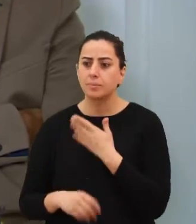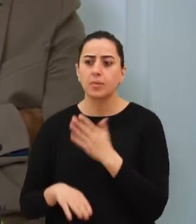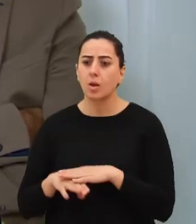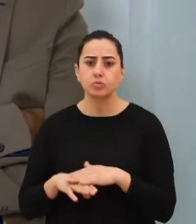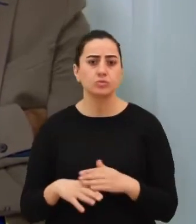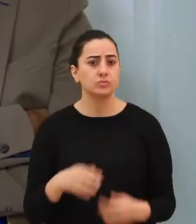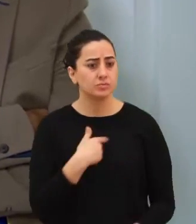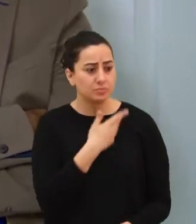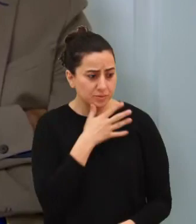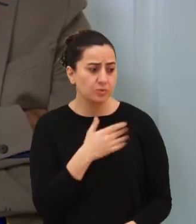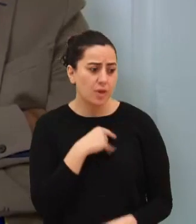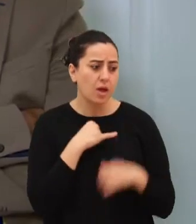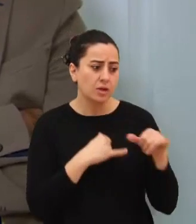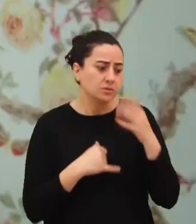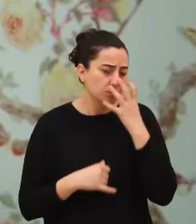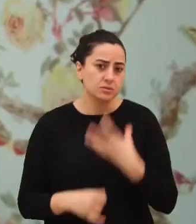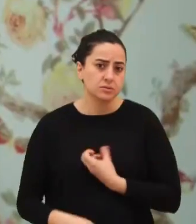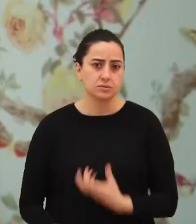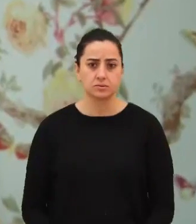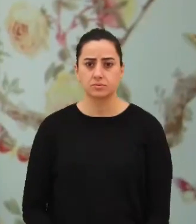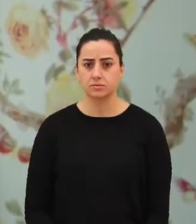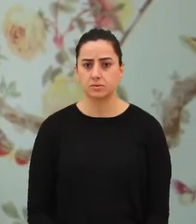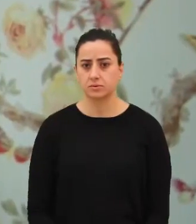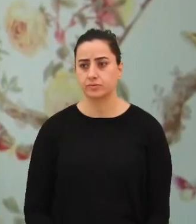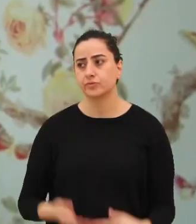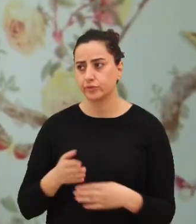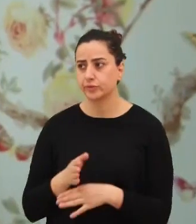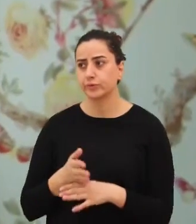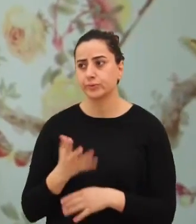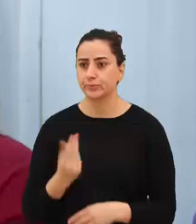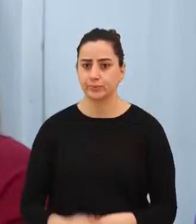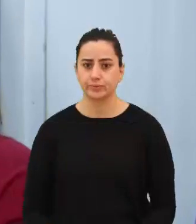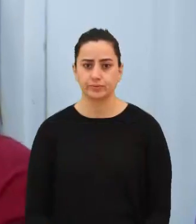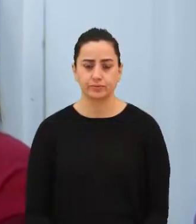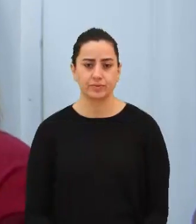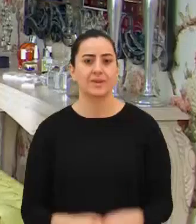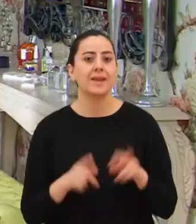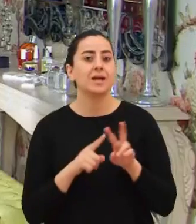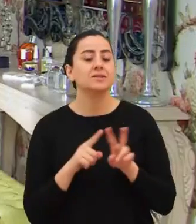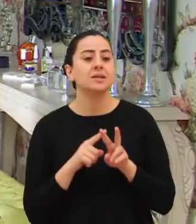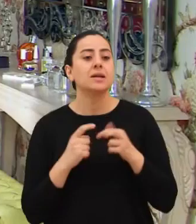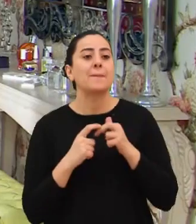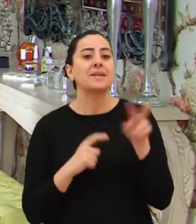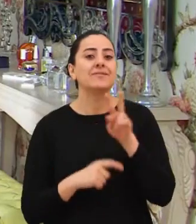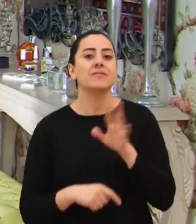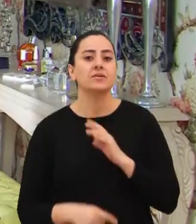ne bileyim Ramin, ben de sen de burada kilitliyim. Doğru. Nazlı, Ramin